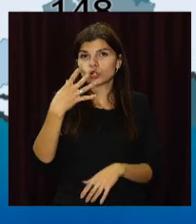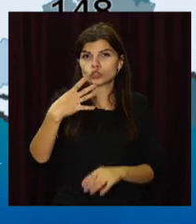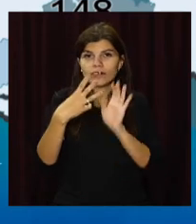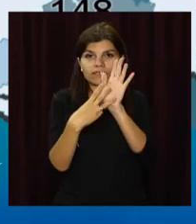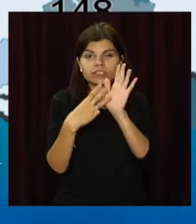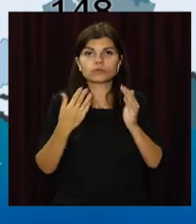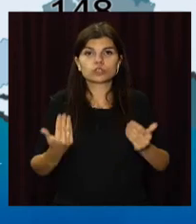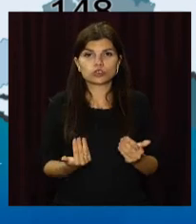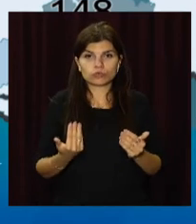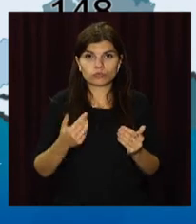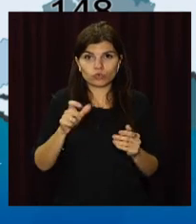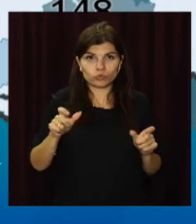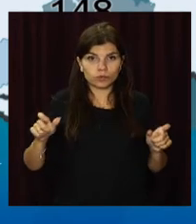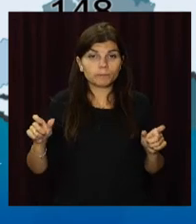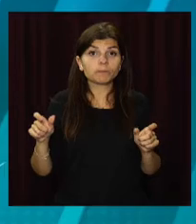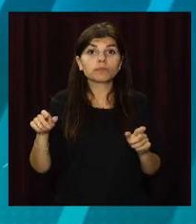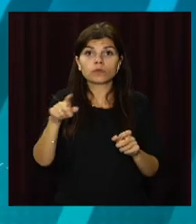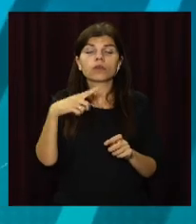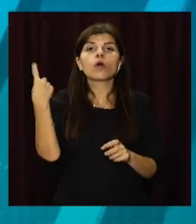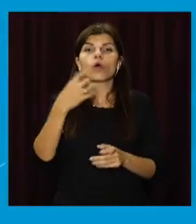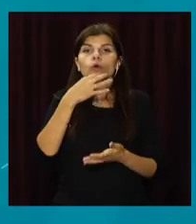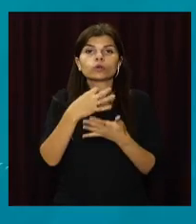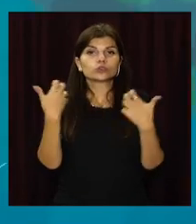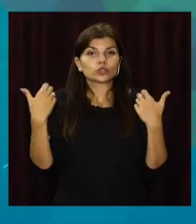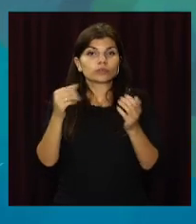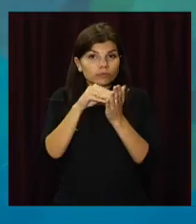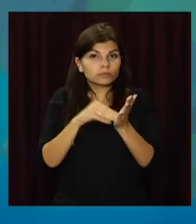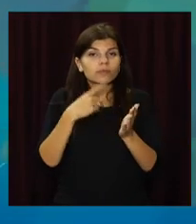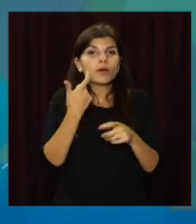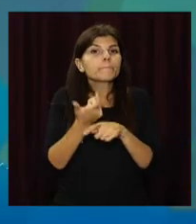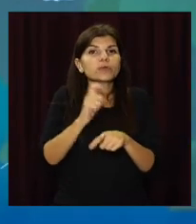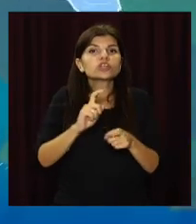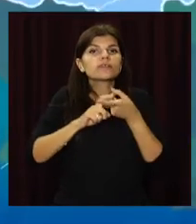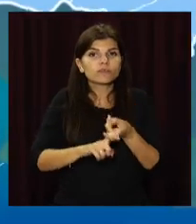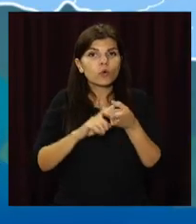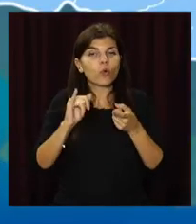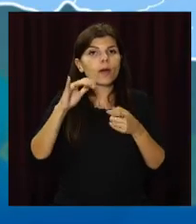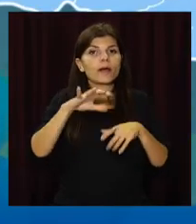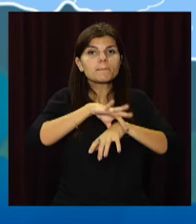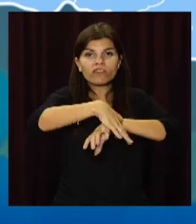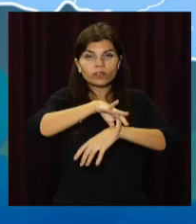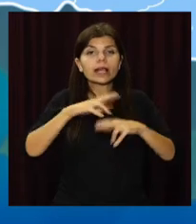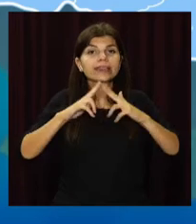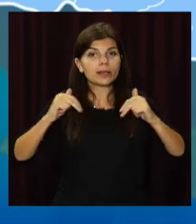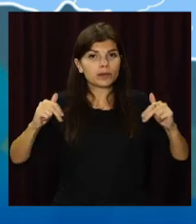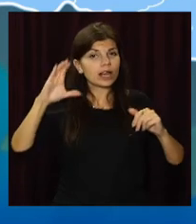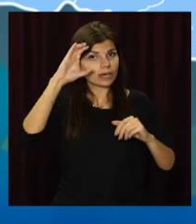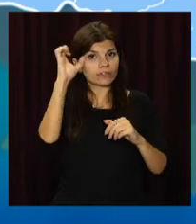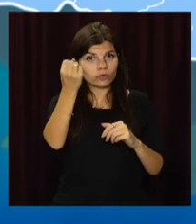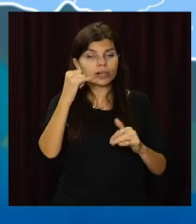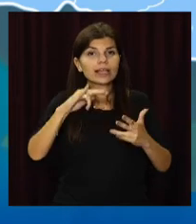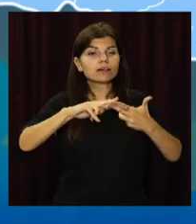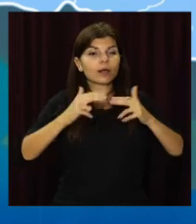148 мешканців області. За даними обласного департаменту охорони здоров'я, найбільше інфікованих у Павлограді, Дніпрі, Кривому Розі